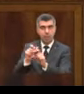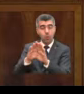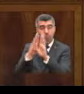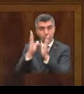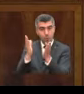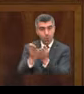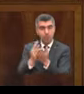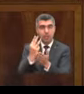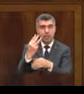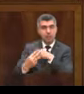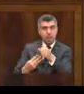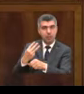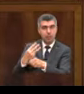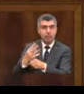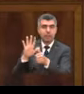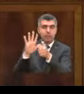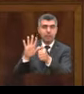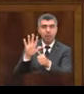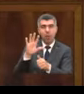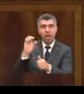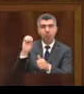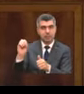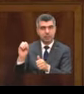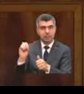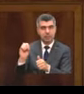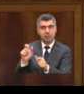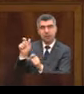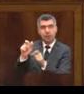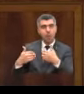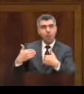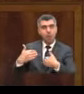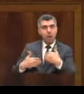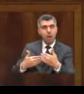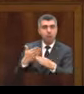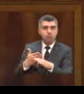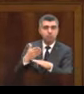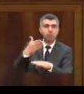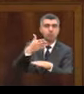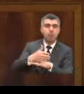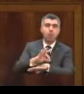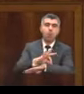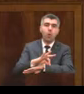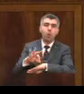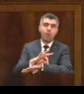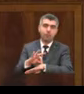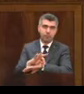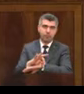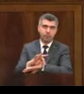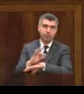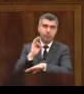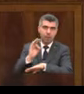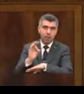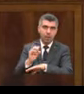هذه الثلاث سنوات الأخيرة 650 شخص في وضعية إعاقة ولجوا إلى الوظيفة العمومية في